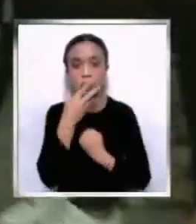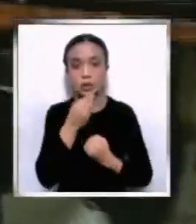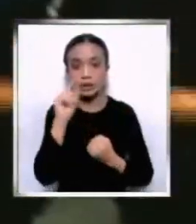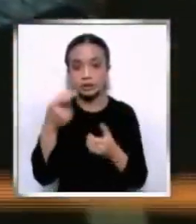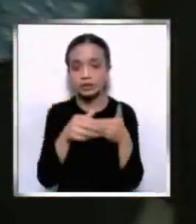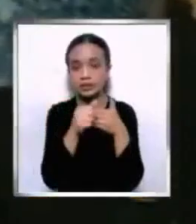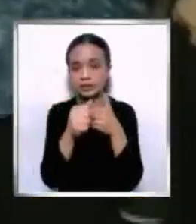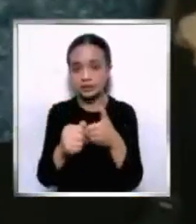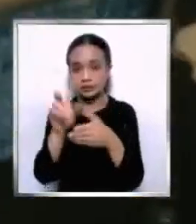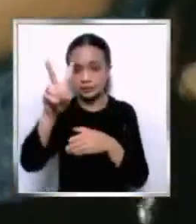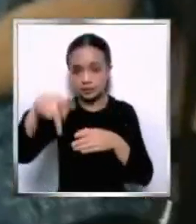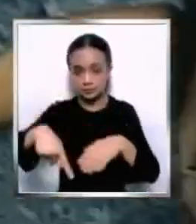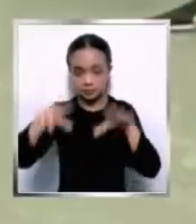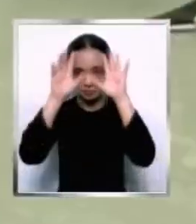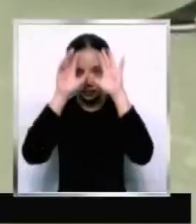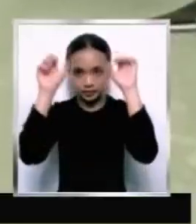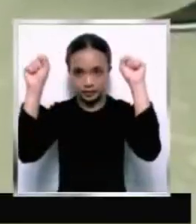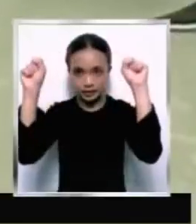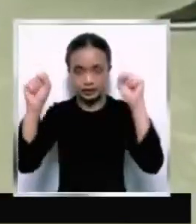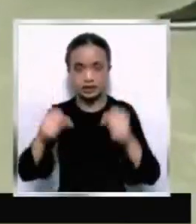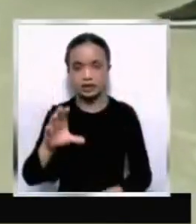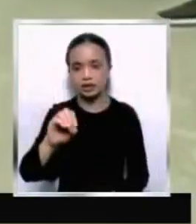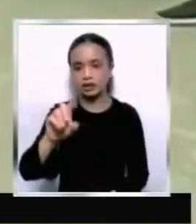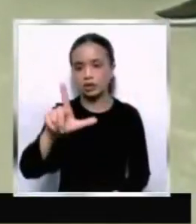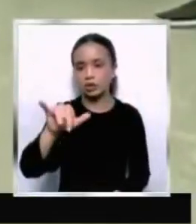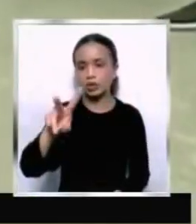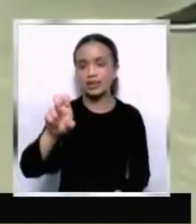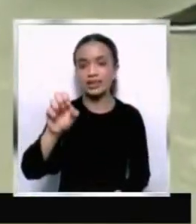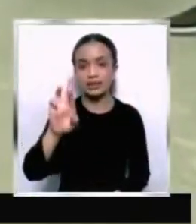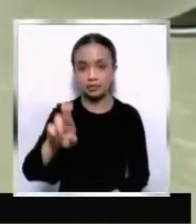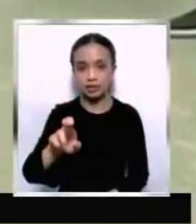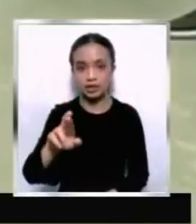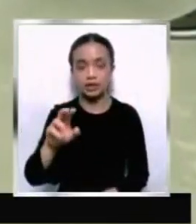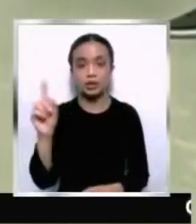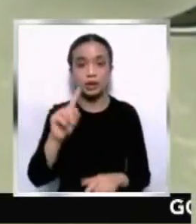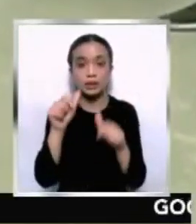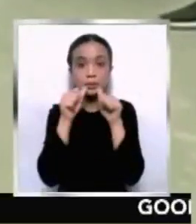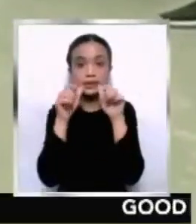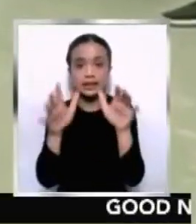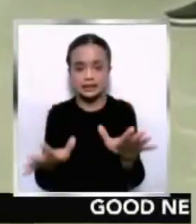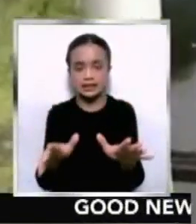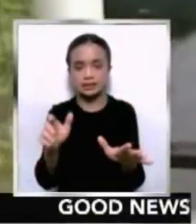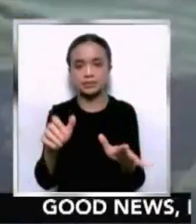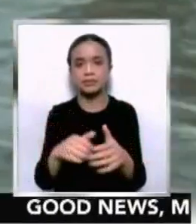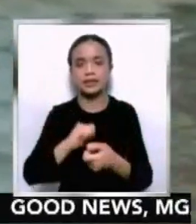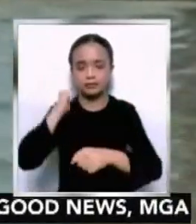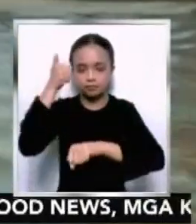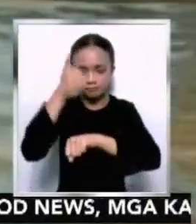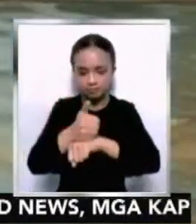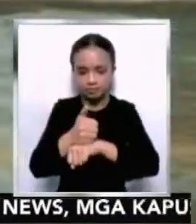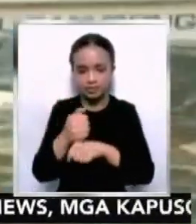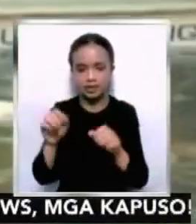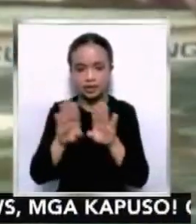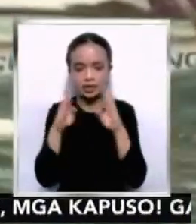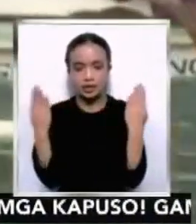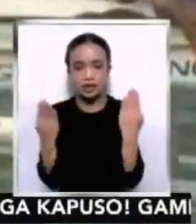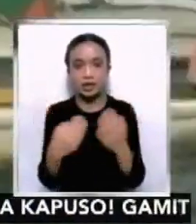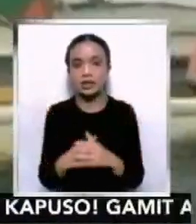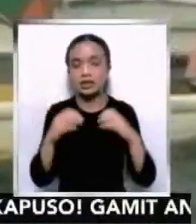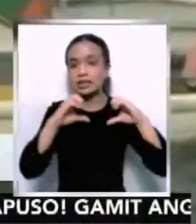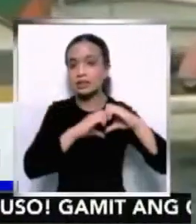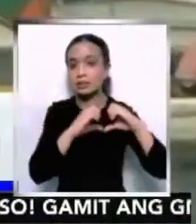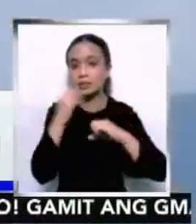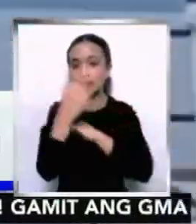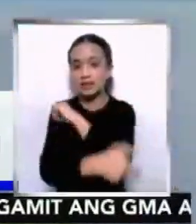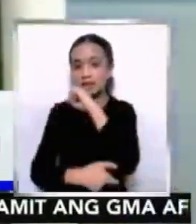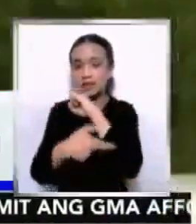Regional TV and Synergy, Oliver Amoroso, ang inaugurasyon at blessing nito. Ang GMA Regional TV Zamboanga Station